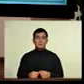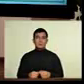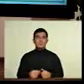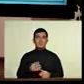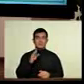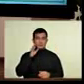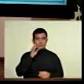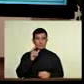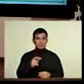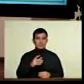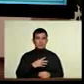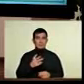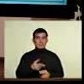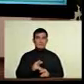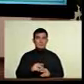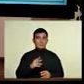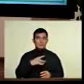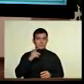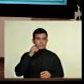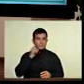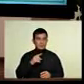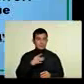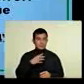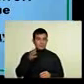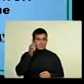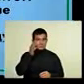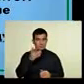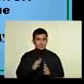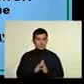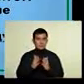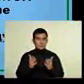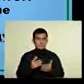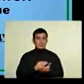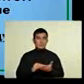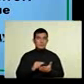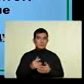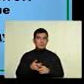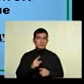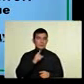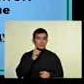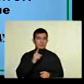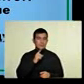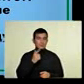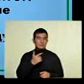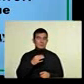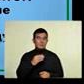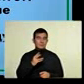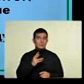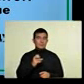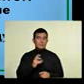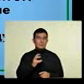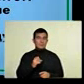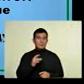Мальчик с детства тянулся к знаниям, к книгам, рано стал писать. Сначала учился в гимназии. Когда он учился в